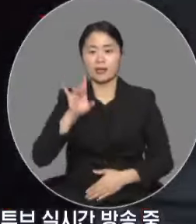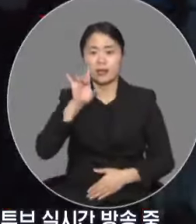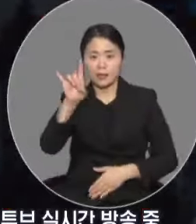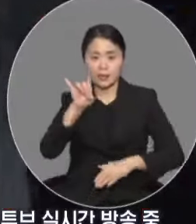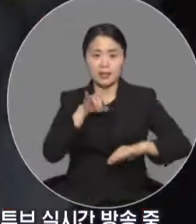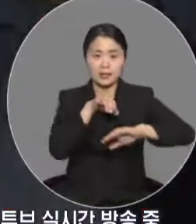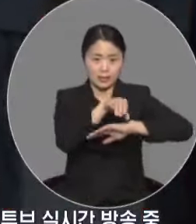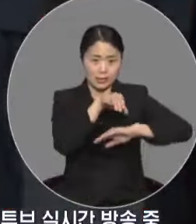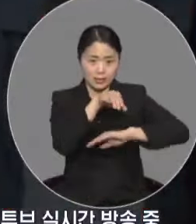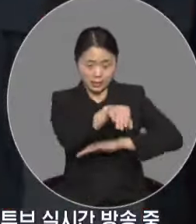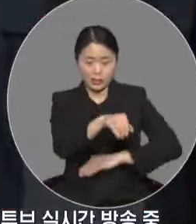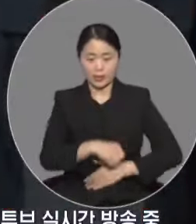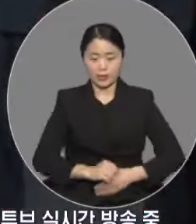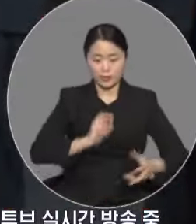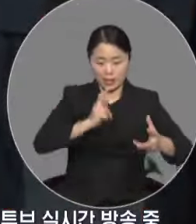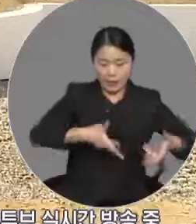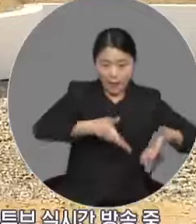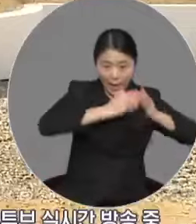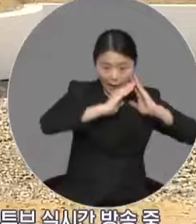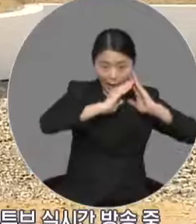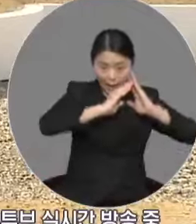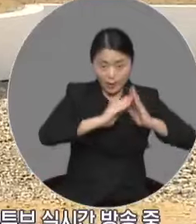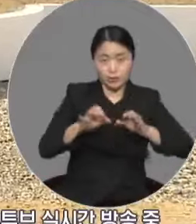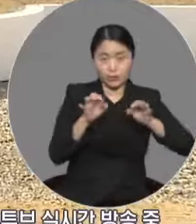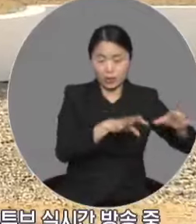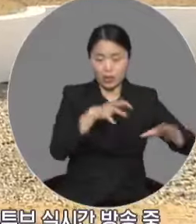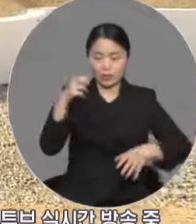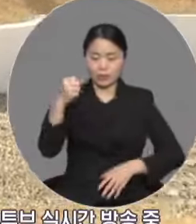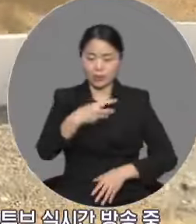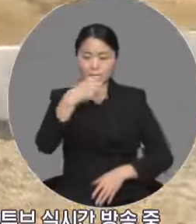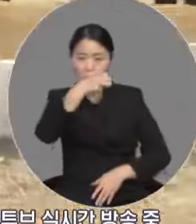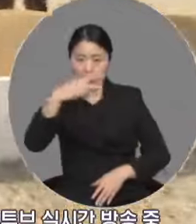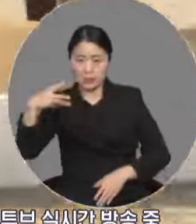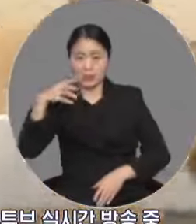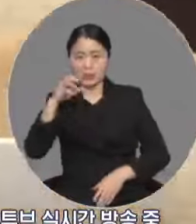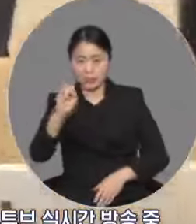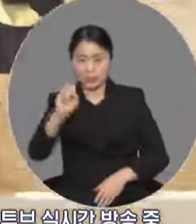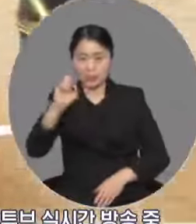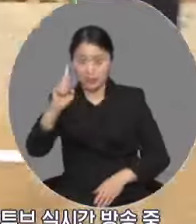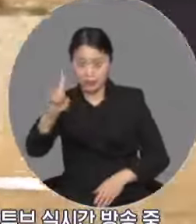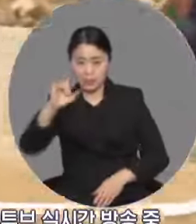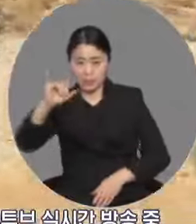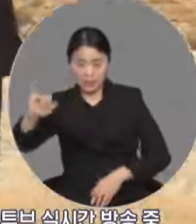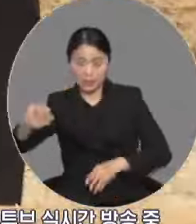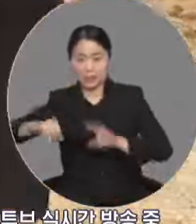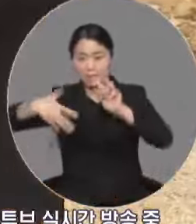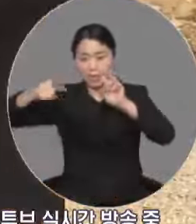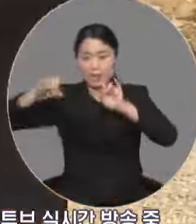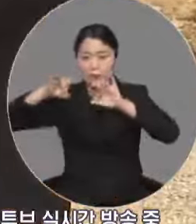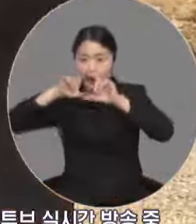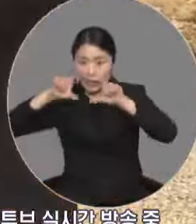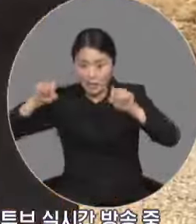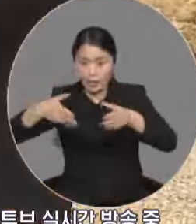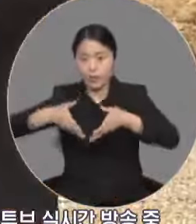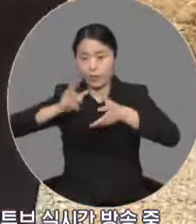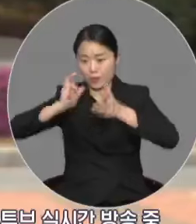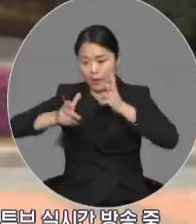전기차 공장에 이어 삼성 SDI의 2차 전지 공장, 그리고 S오일의 샤인